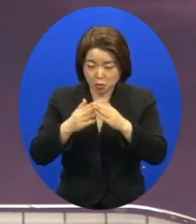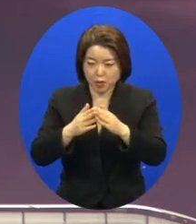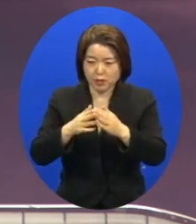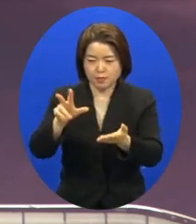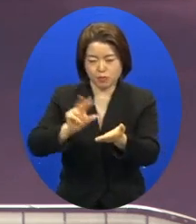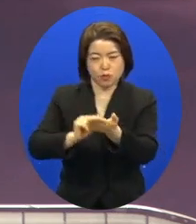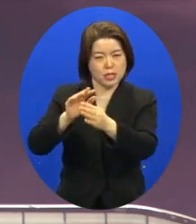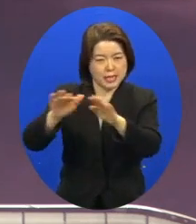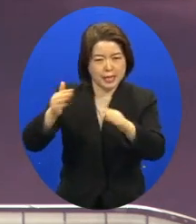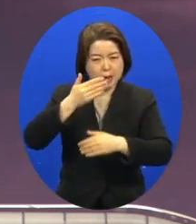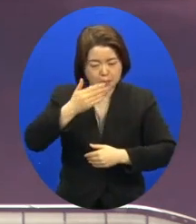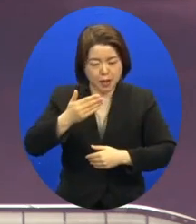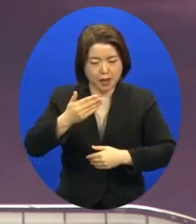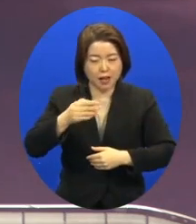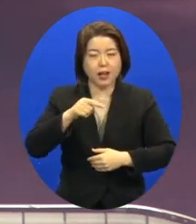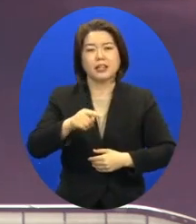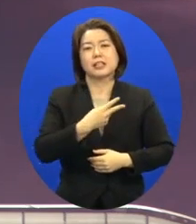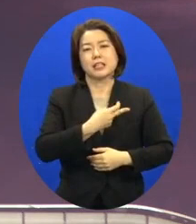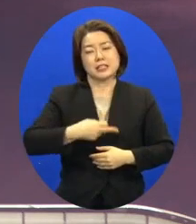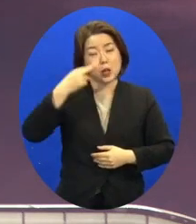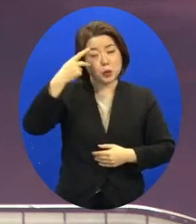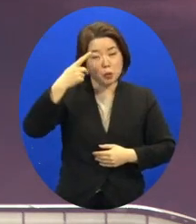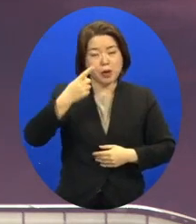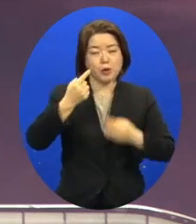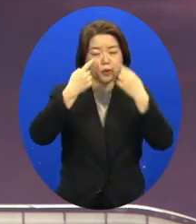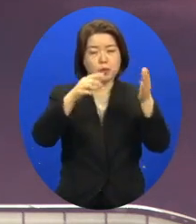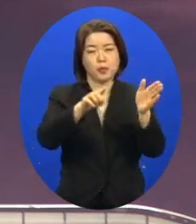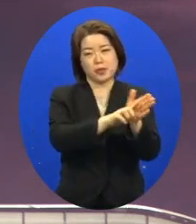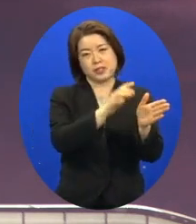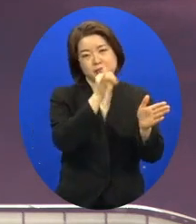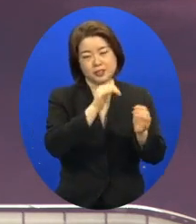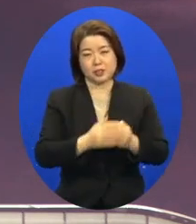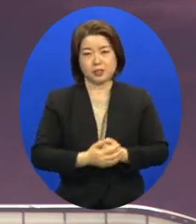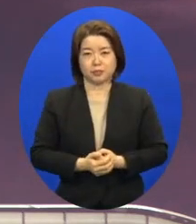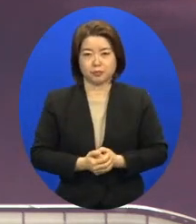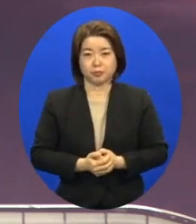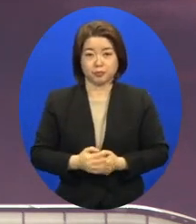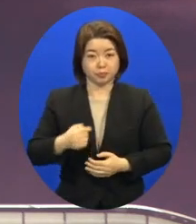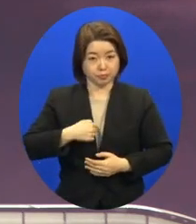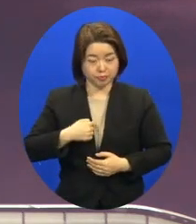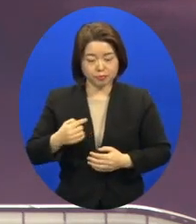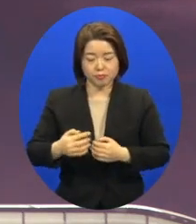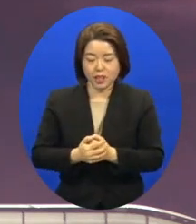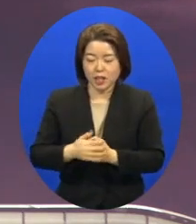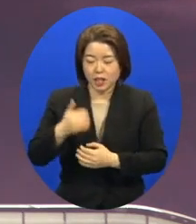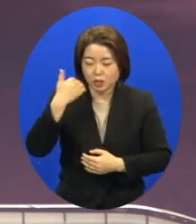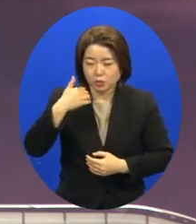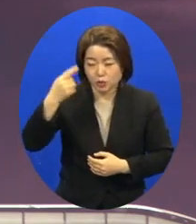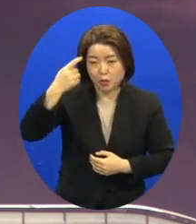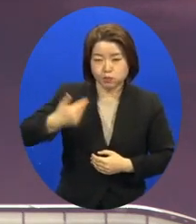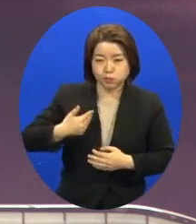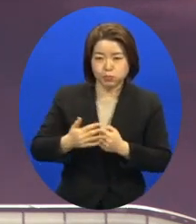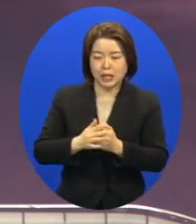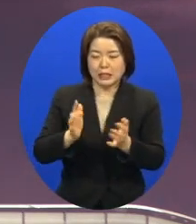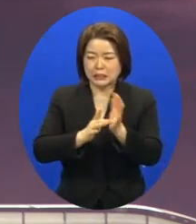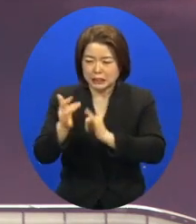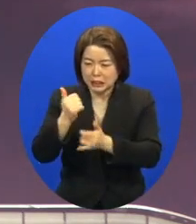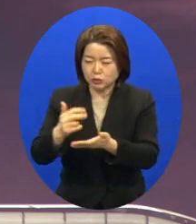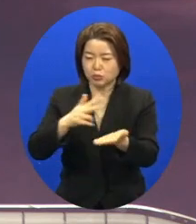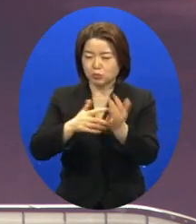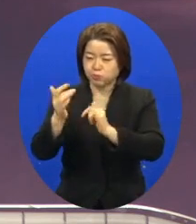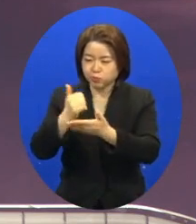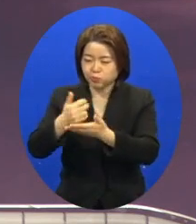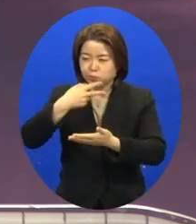그게 사도 바울의 확신이었습니다. 저에게도 목사님은 왜 그렇게 예수 예수 주님만 바라보라고 하십니까?